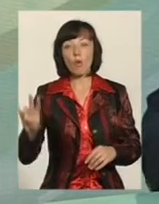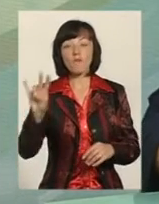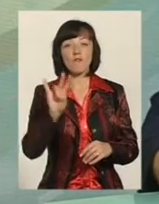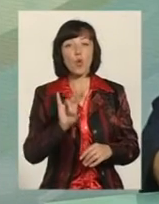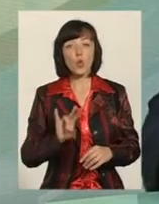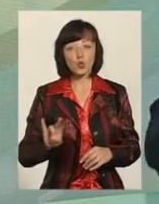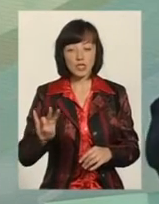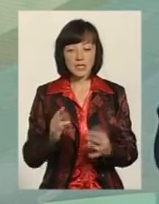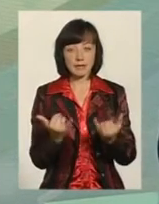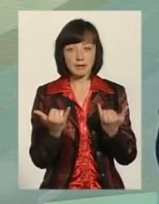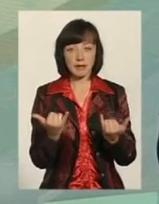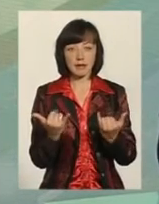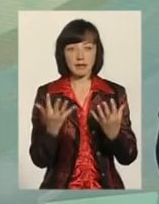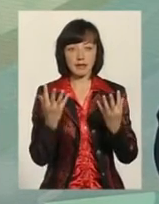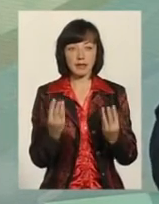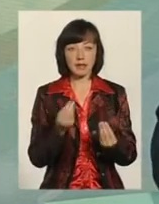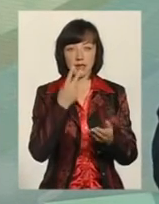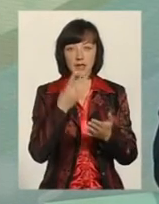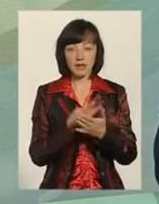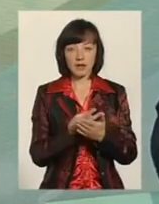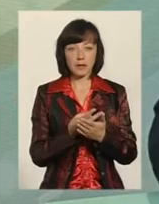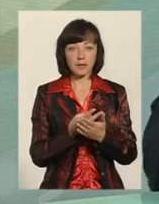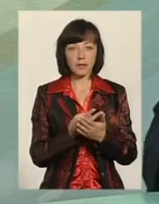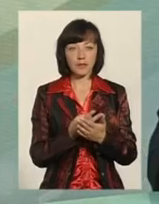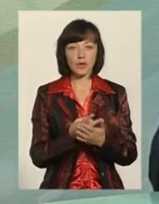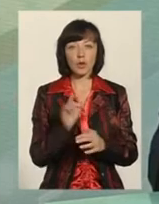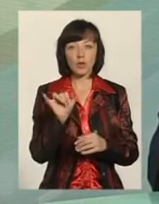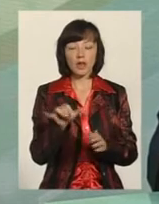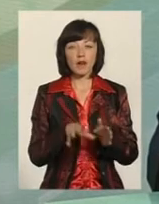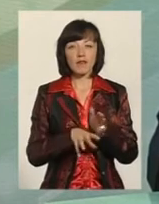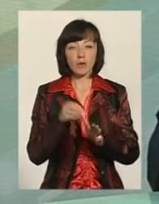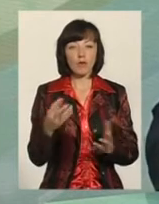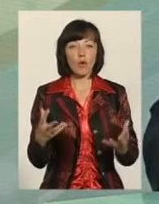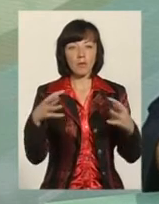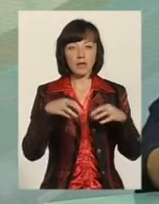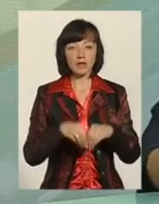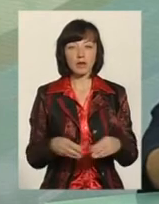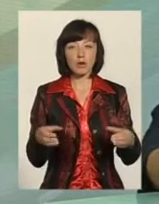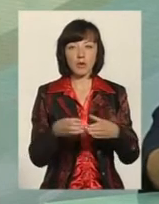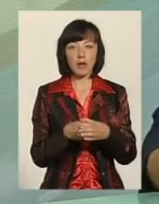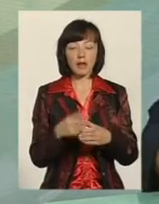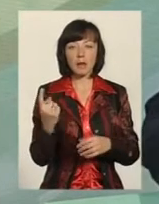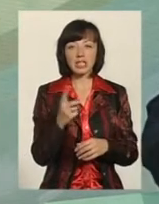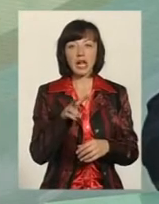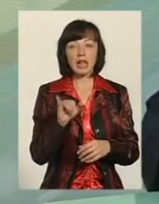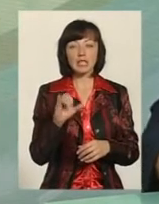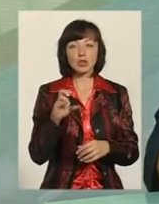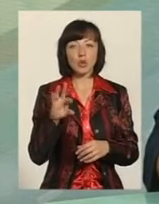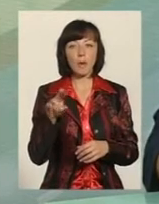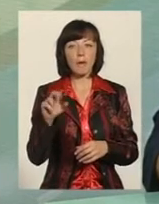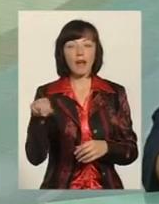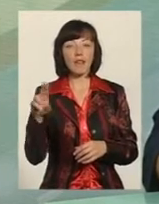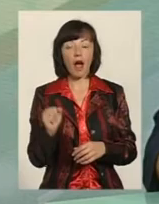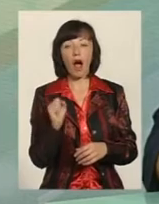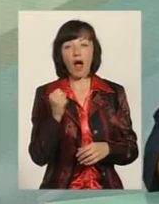говорити станом на цю хвилину, от що ми зараз дивимося друг на друга, в них вибори в об'єднану громаду призначені на 1 листопада, а 25